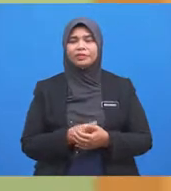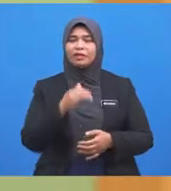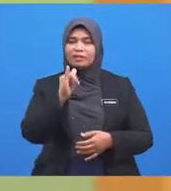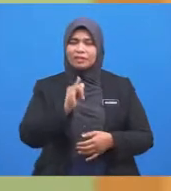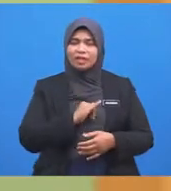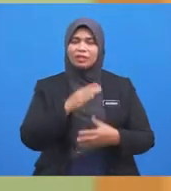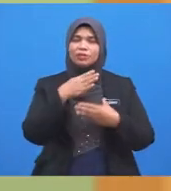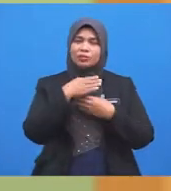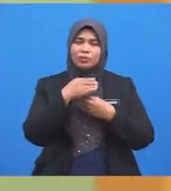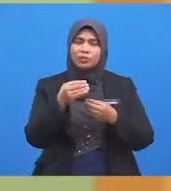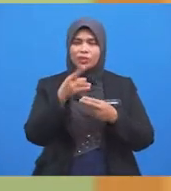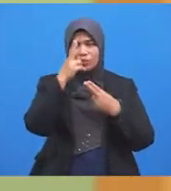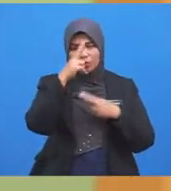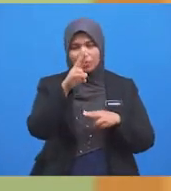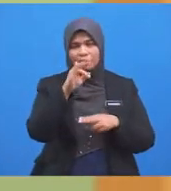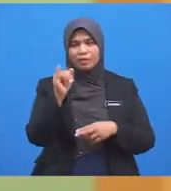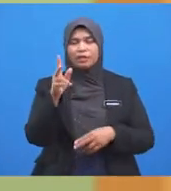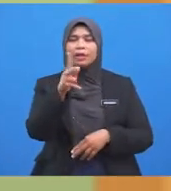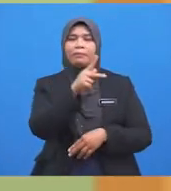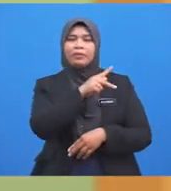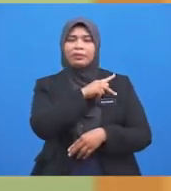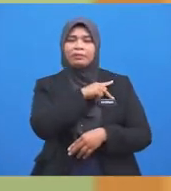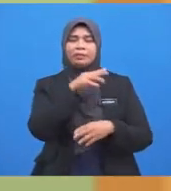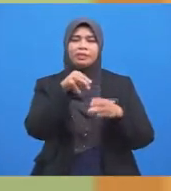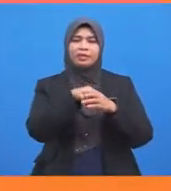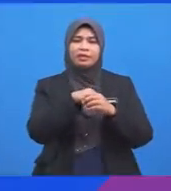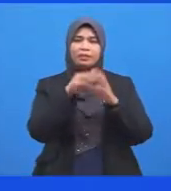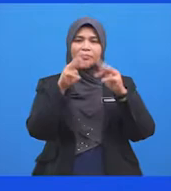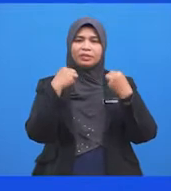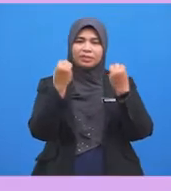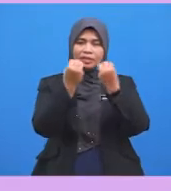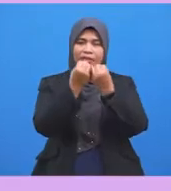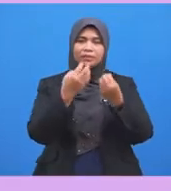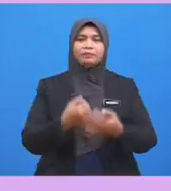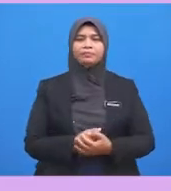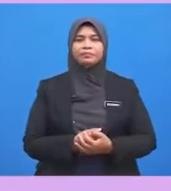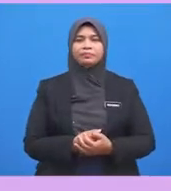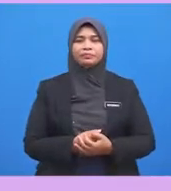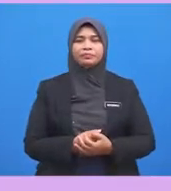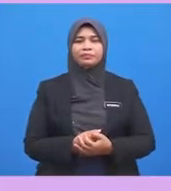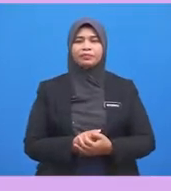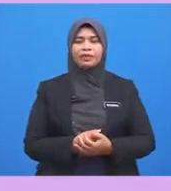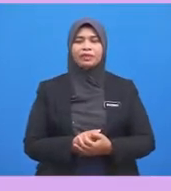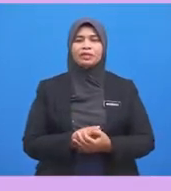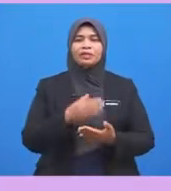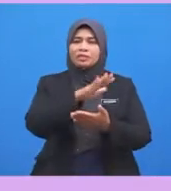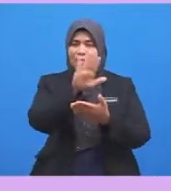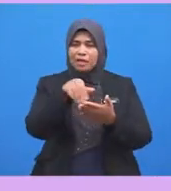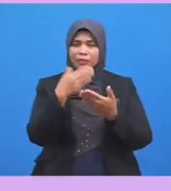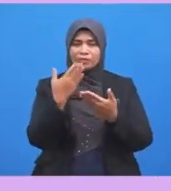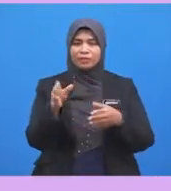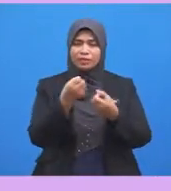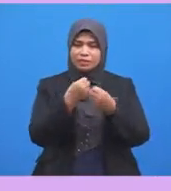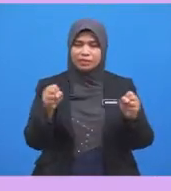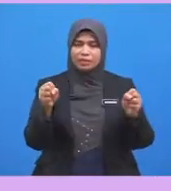Saya suka menghormati pemimpin dalam masyarakat. Baik, murid-murid. Semua sudah